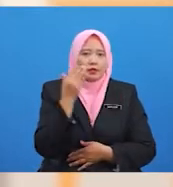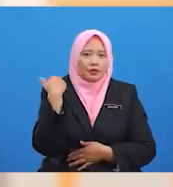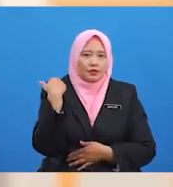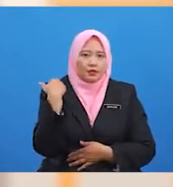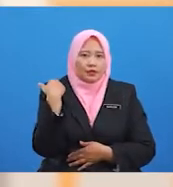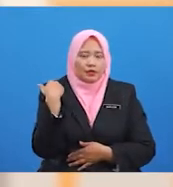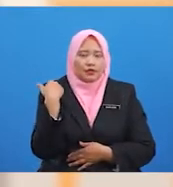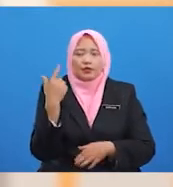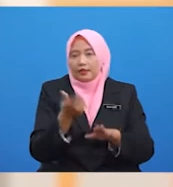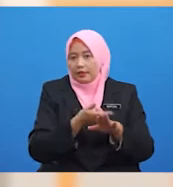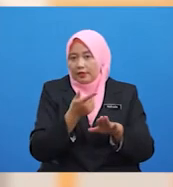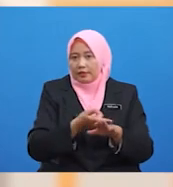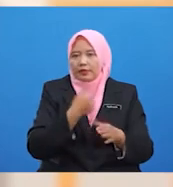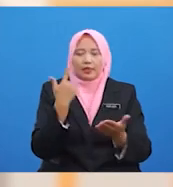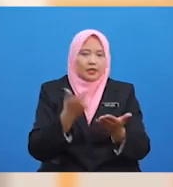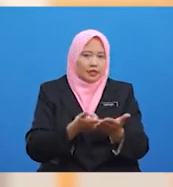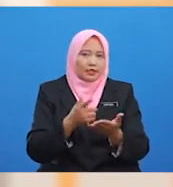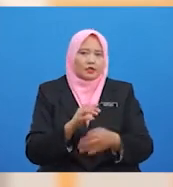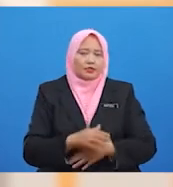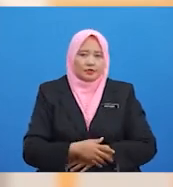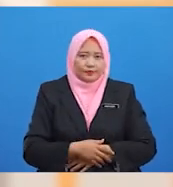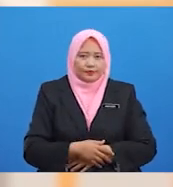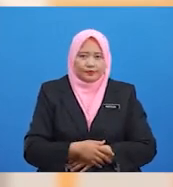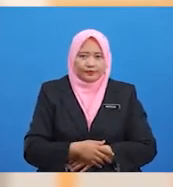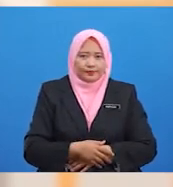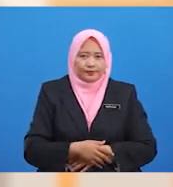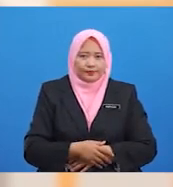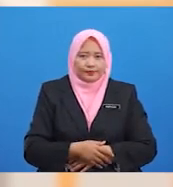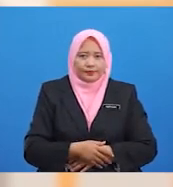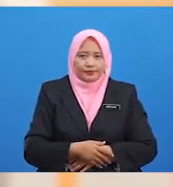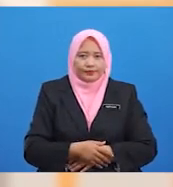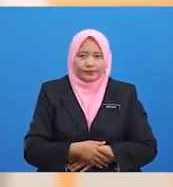teruskan sesi uji minda untuk soalan subjektif pula.